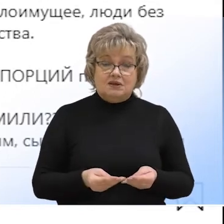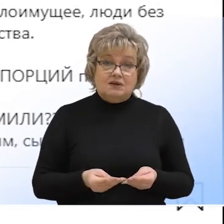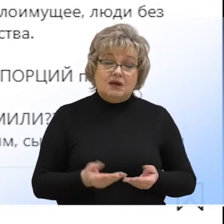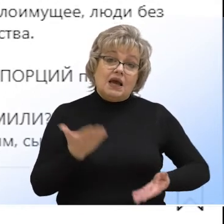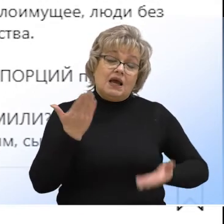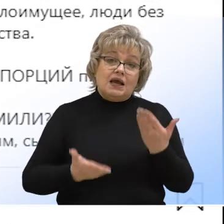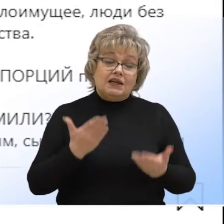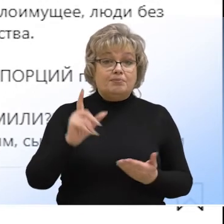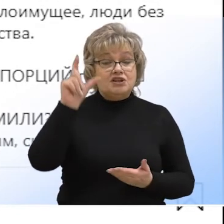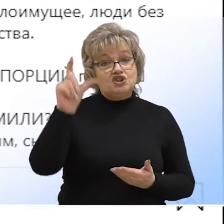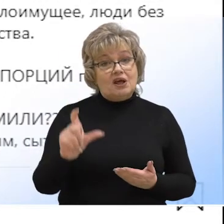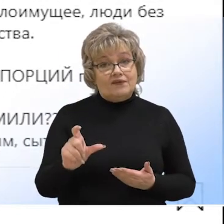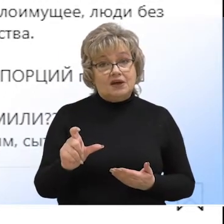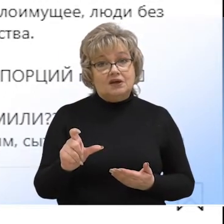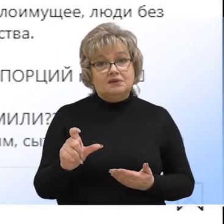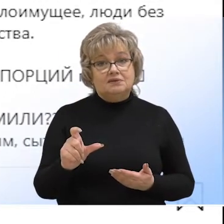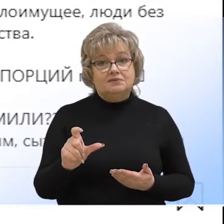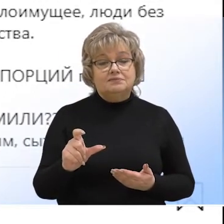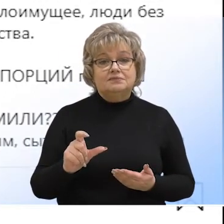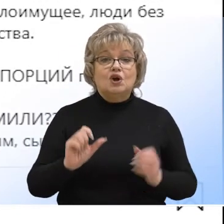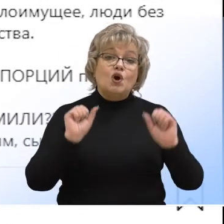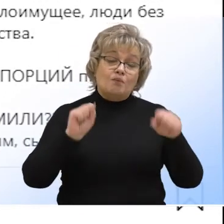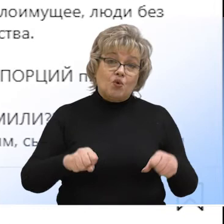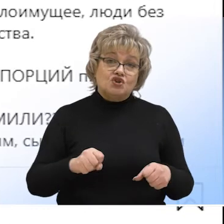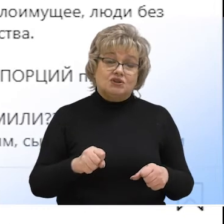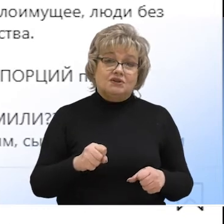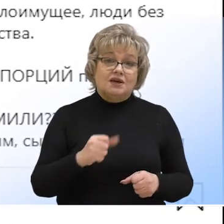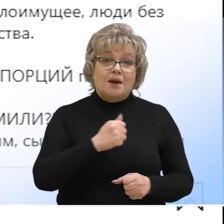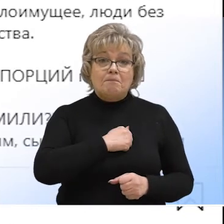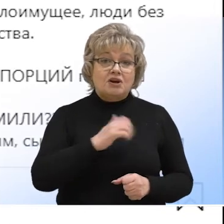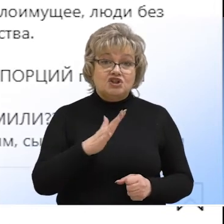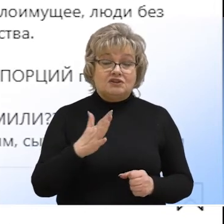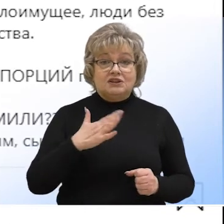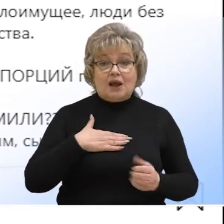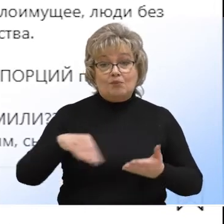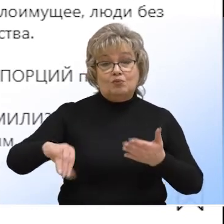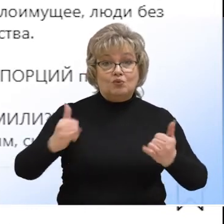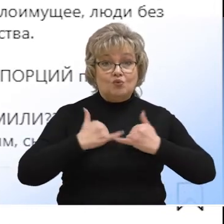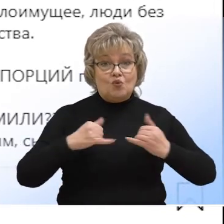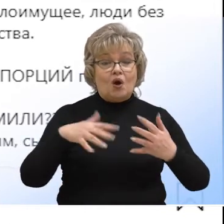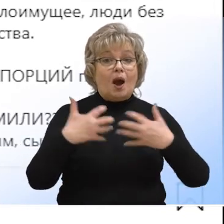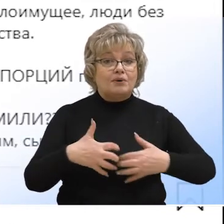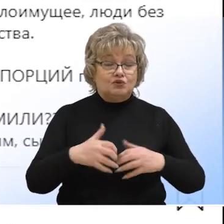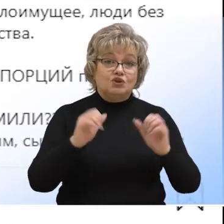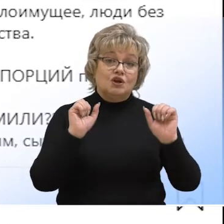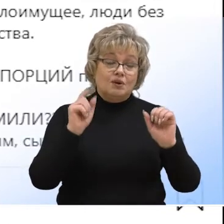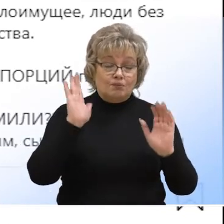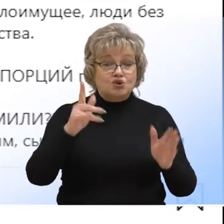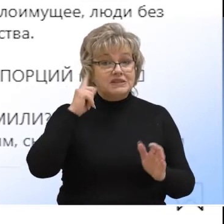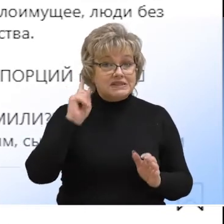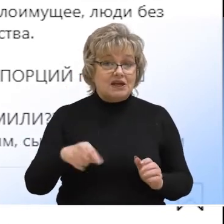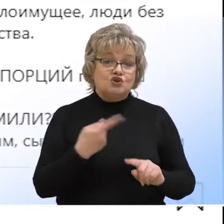Либо, например, человек может пожертвовать нам оборудование, и он будет знать, что оно будет использовано